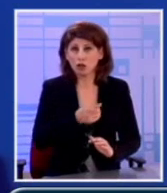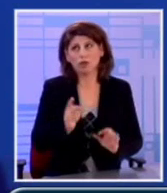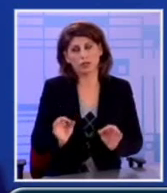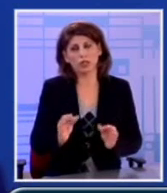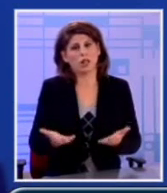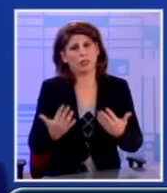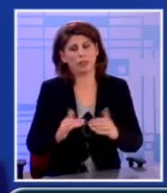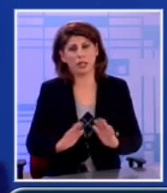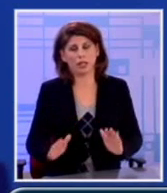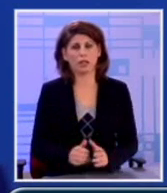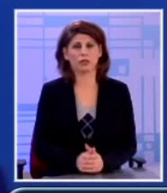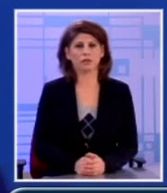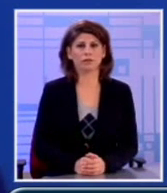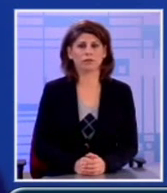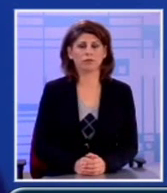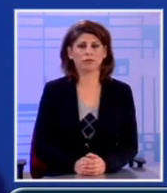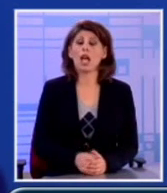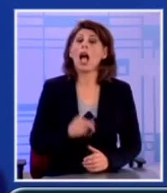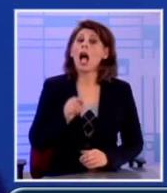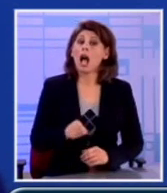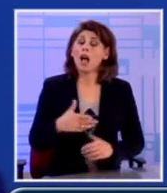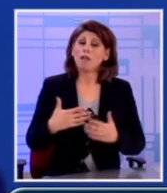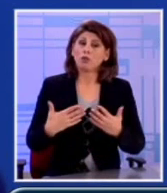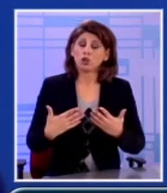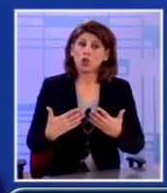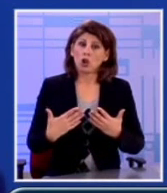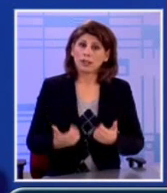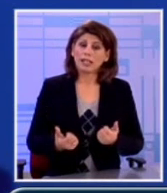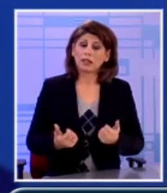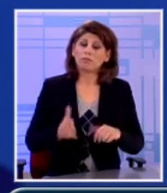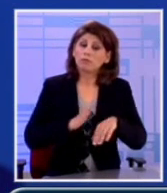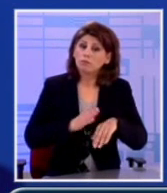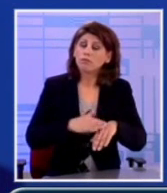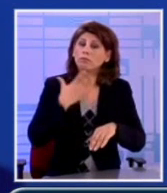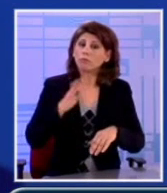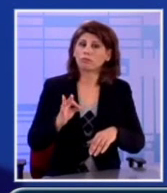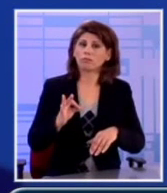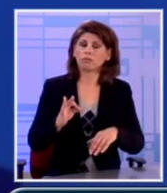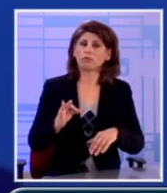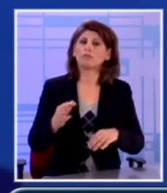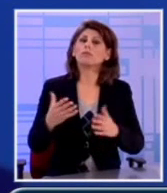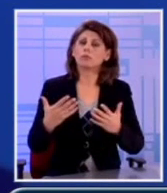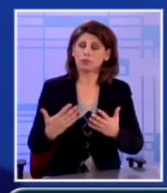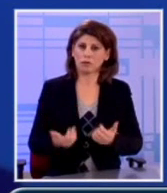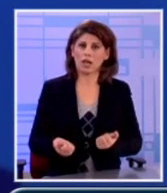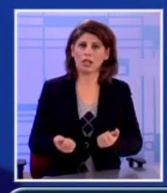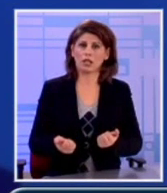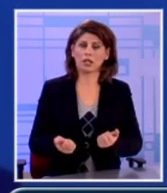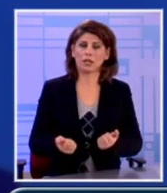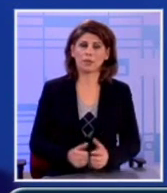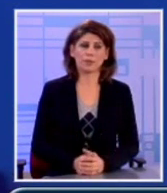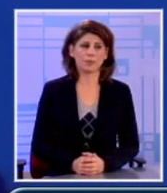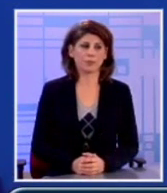φυσικά δώσει. Αυτό αποτέλεσε την αιτία και την αφορμή να γίνει